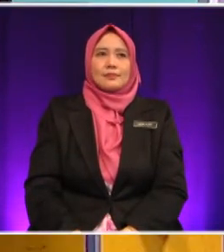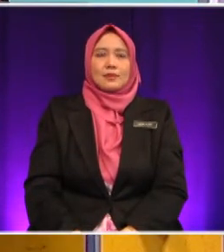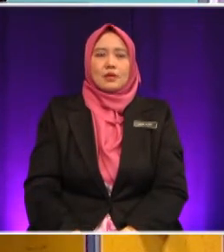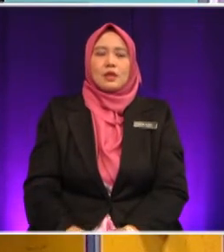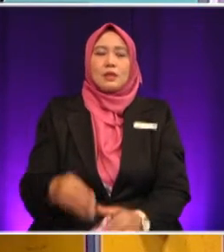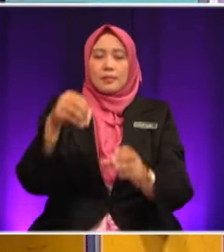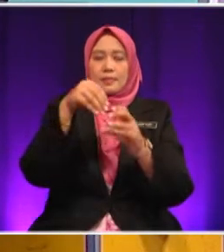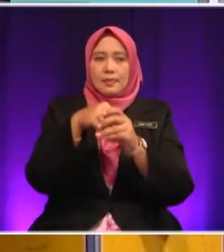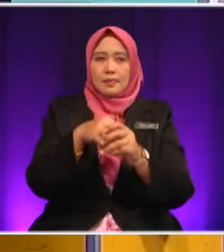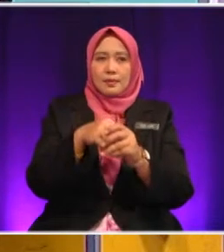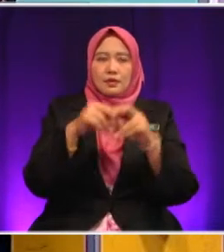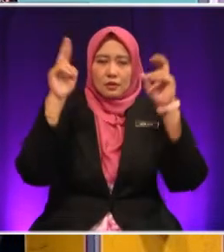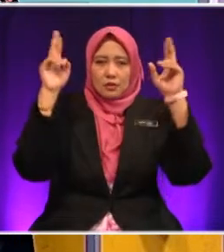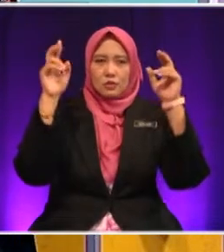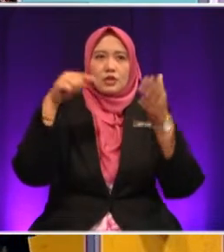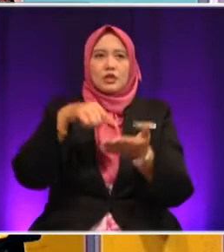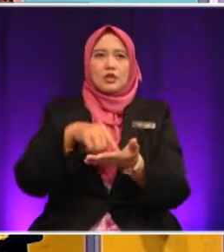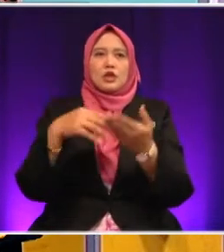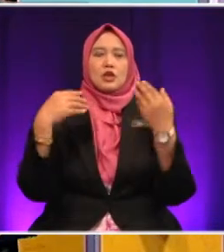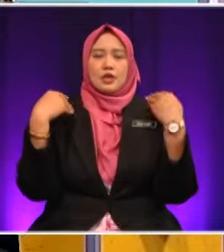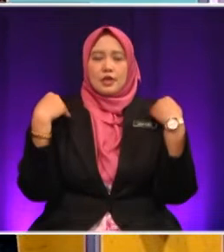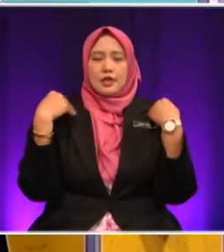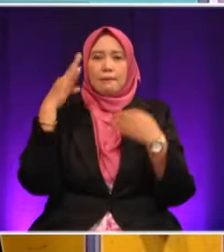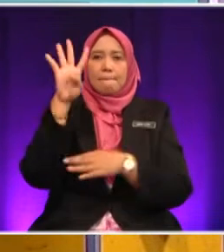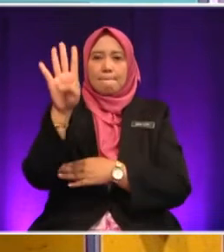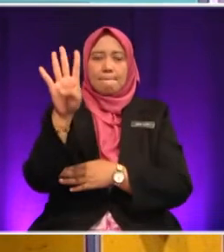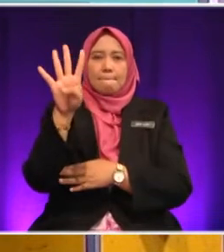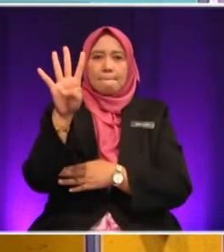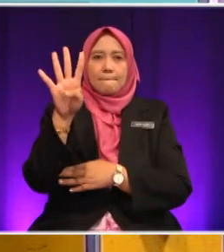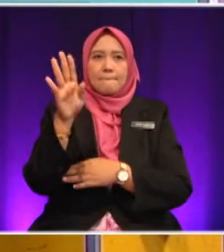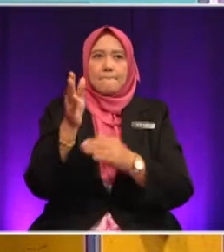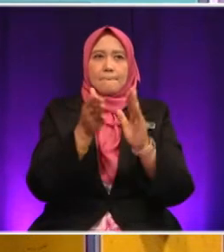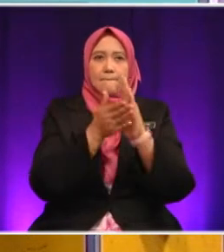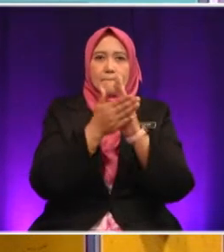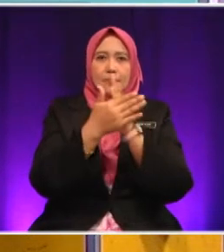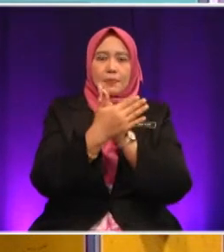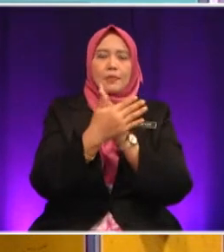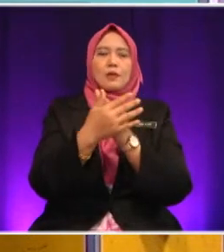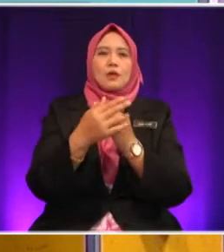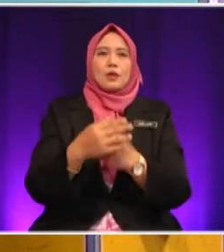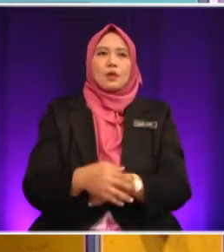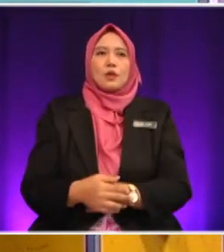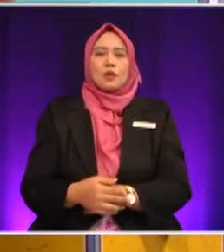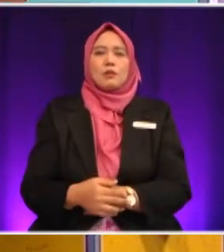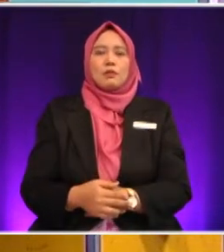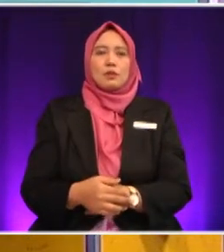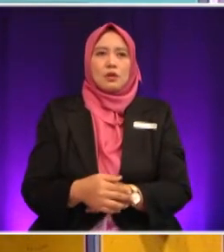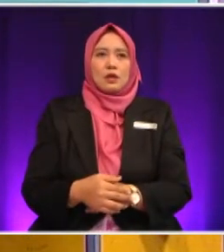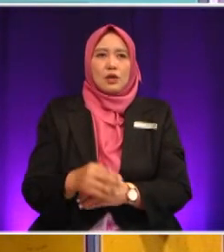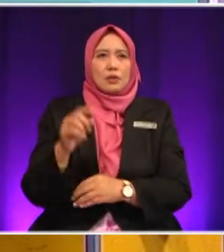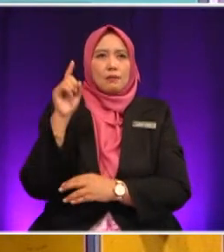dalam tajuk ini diajak empat bidang utama yang perlu murid-murid fokus jadi Baco baleadi rajah D4 bidang utama